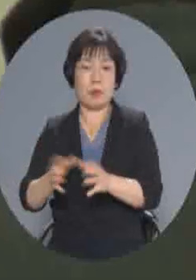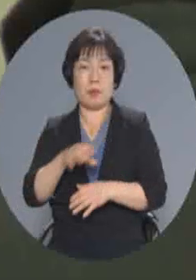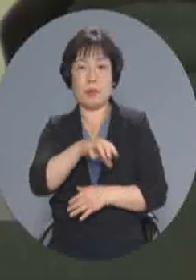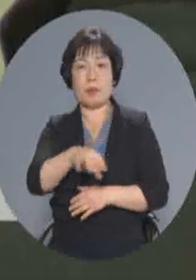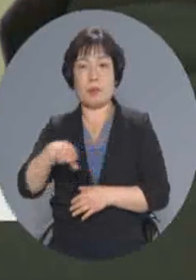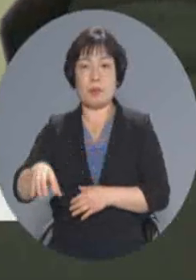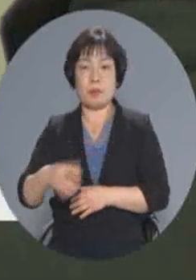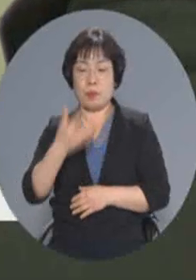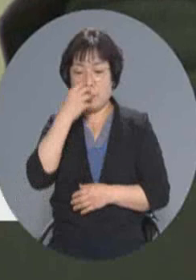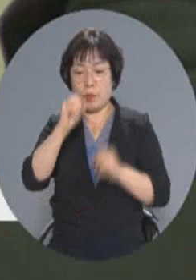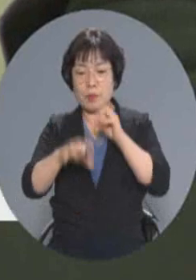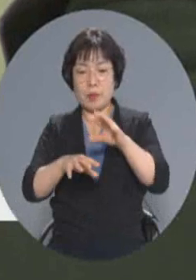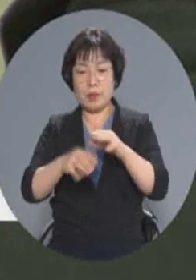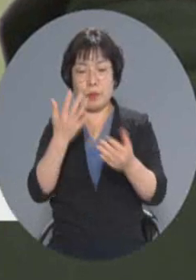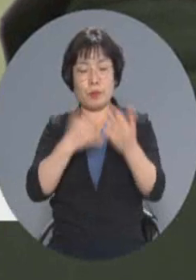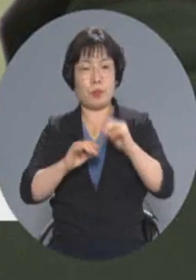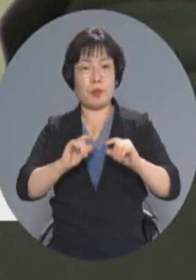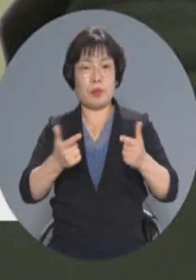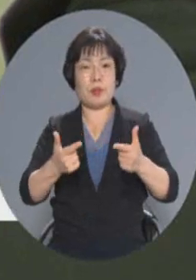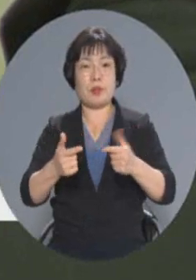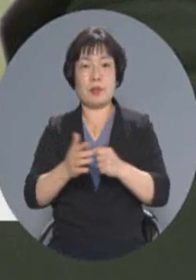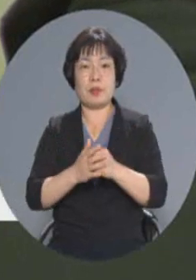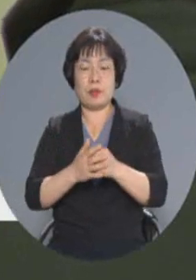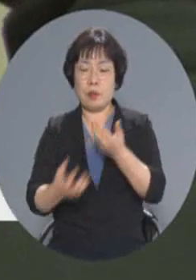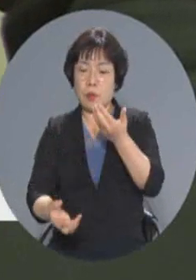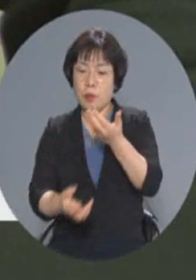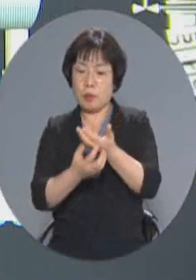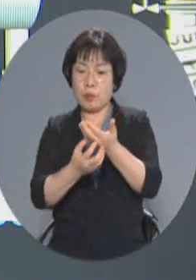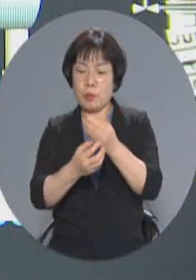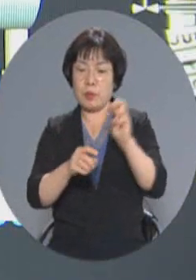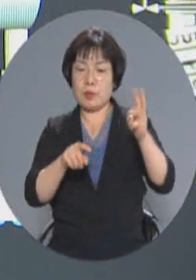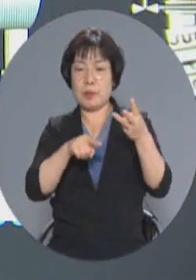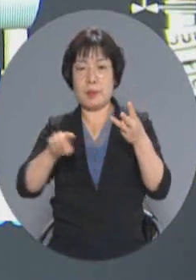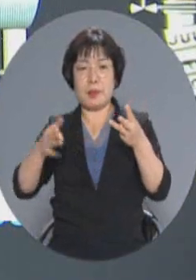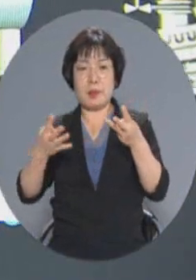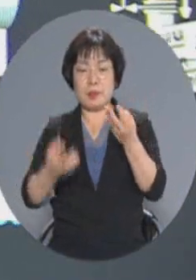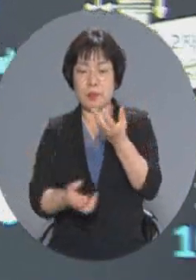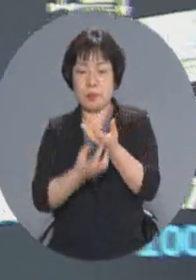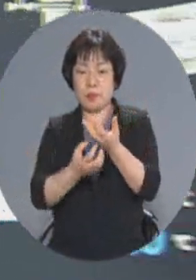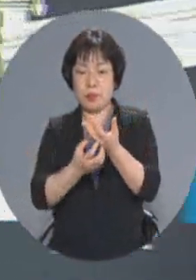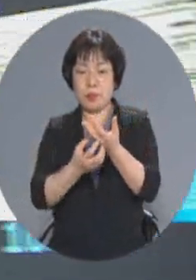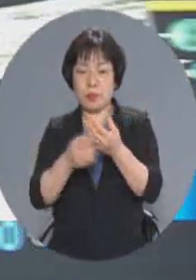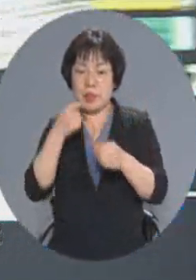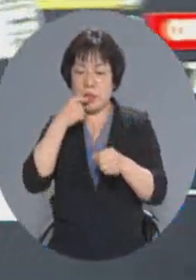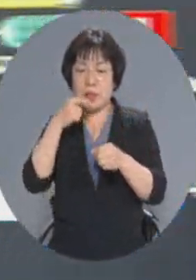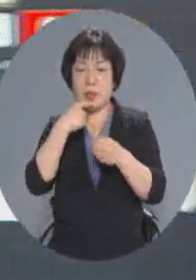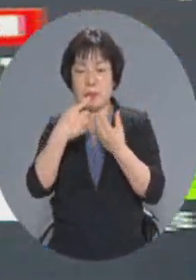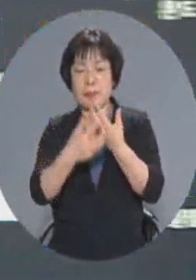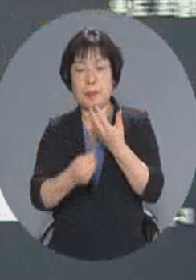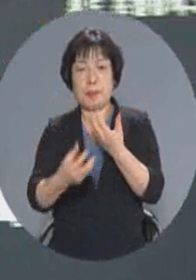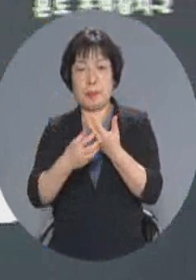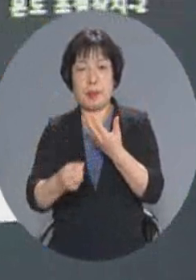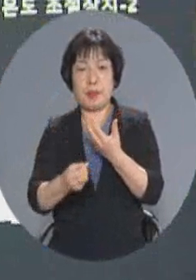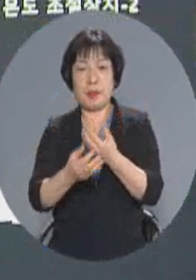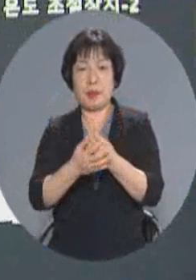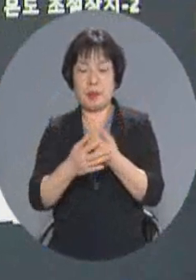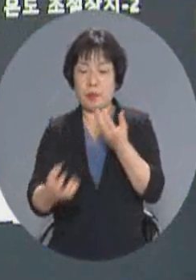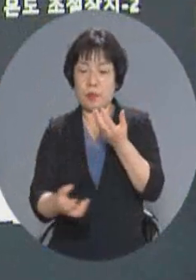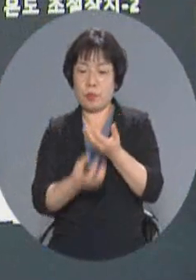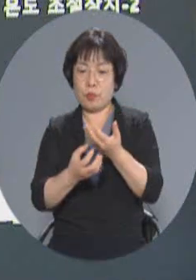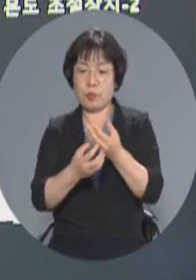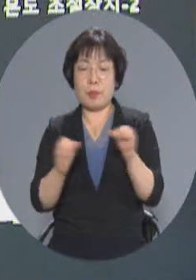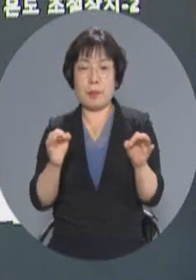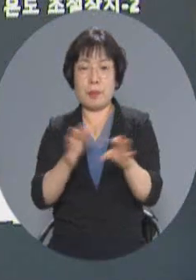일각에서 쓰레기를 소각하는 방식이 아닌 300에서 400도 사이의 열을 가해 경유 등을 추출할 수 있는 일명 저온